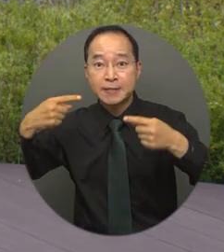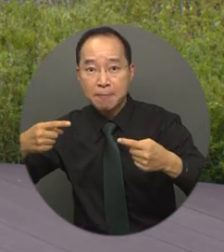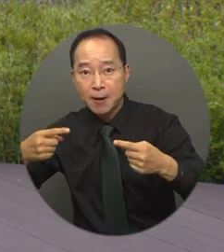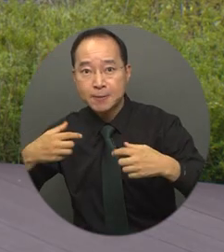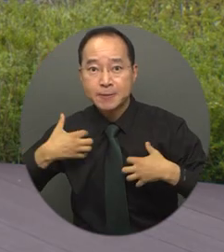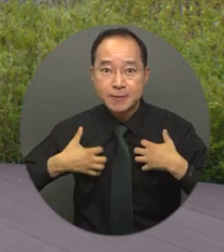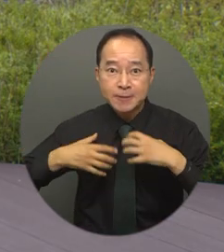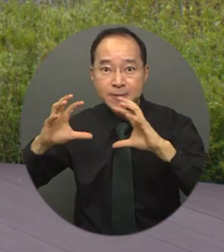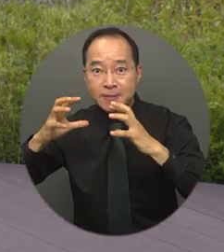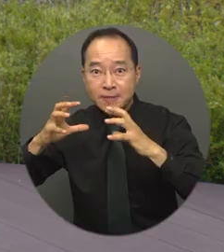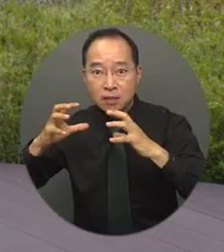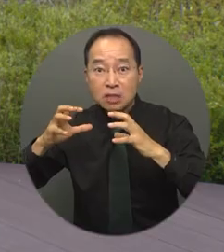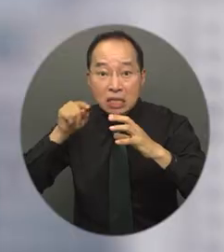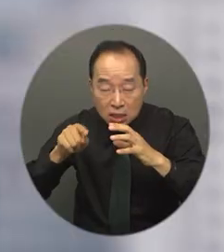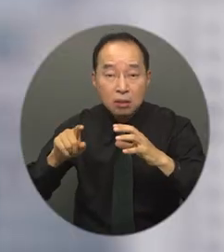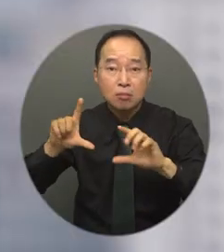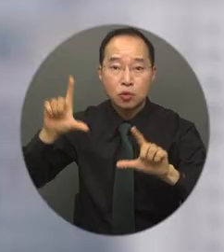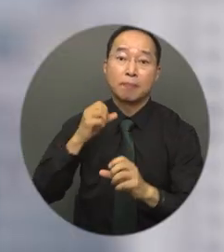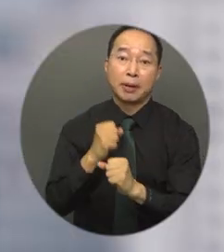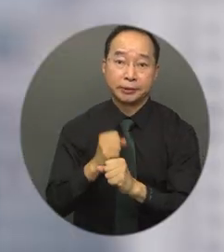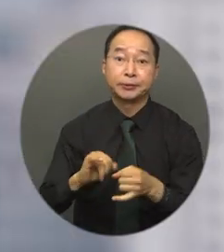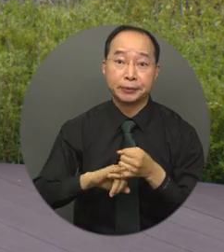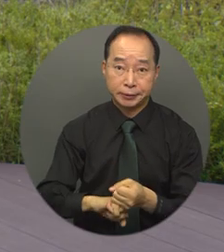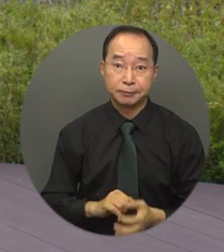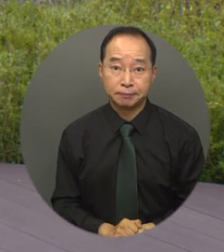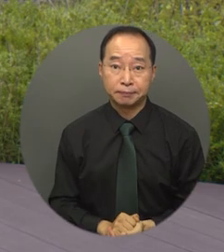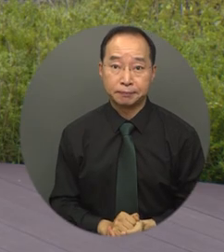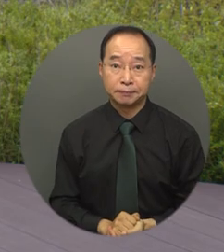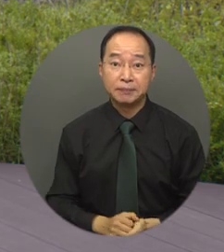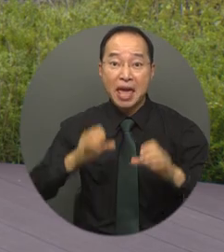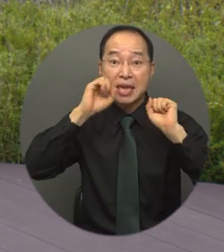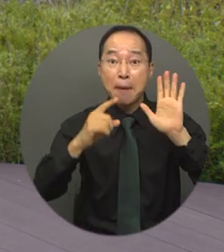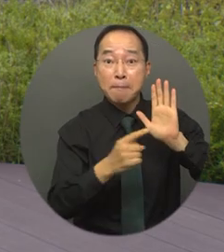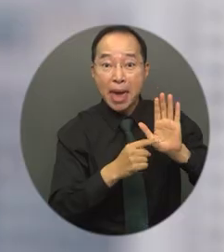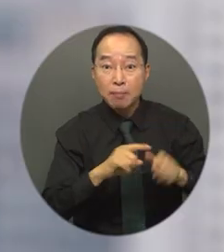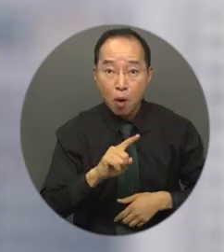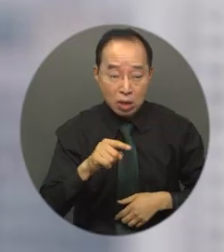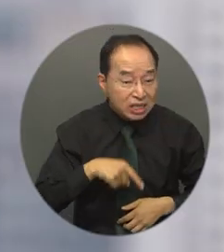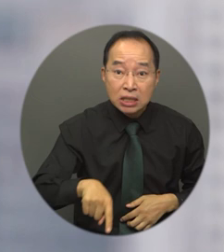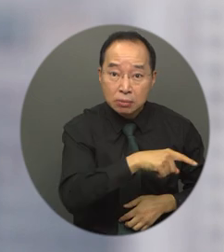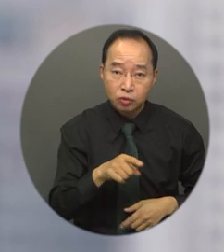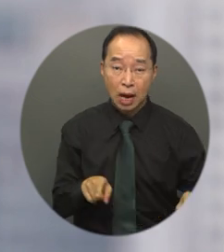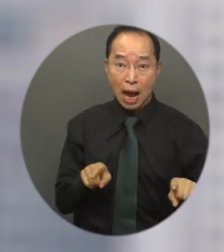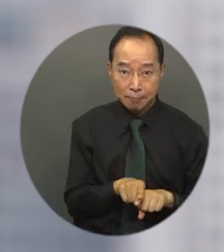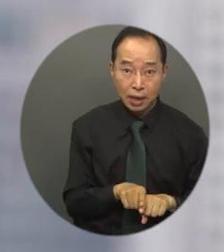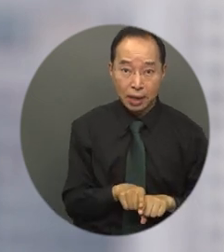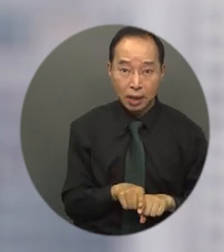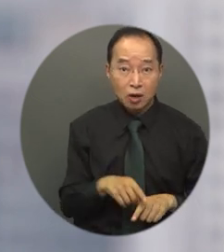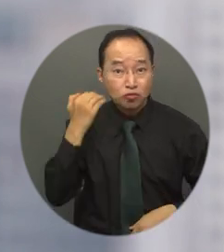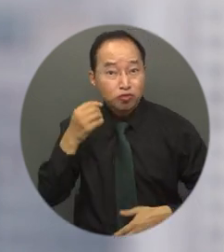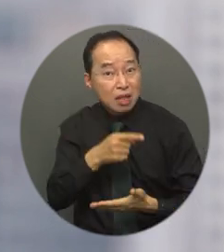캠페인도 이런 분들과 함께 비전과 컨텐츠를 가지고 하겠습니다. 기존 정치권에서